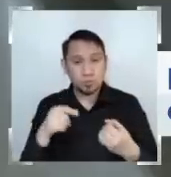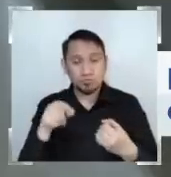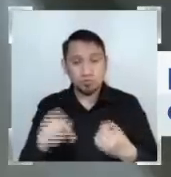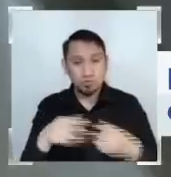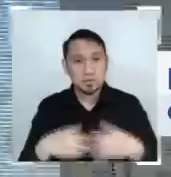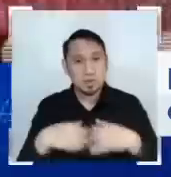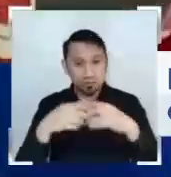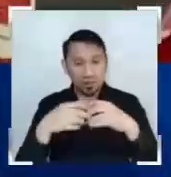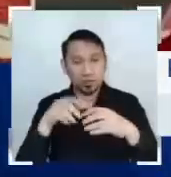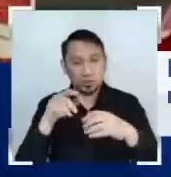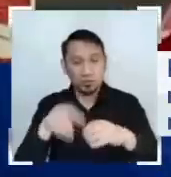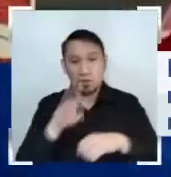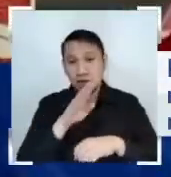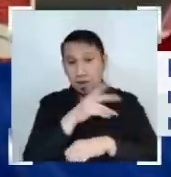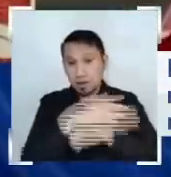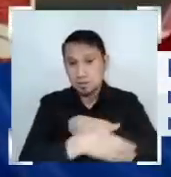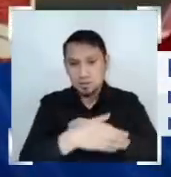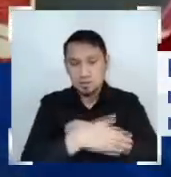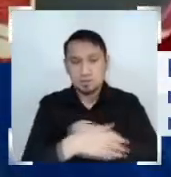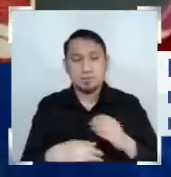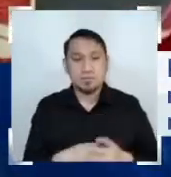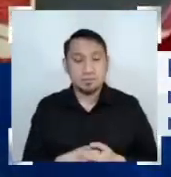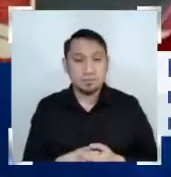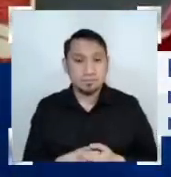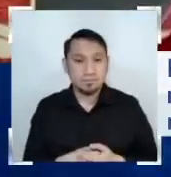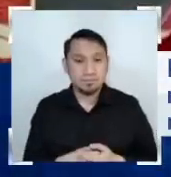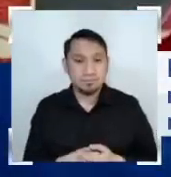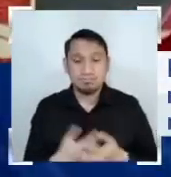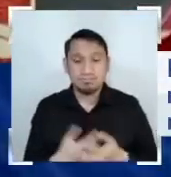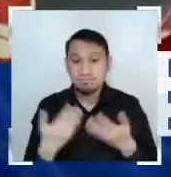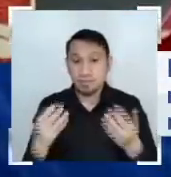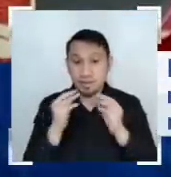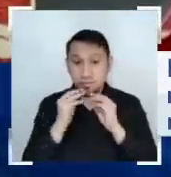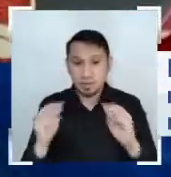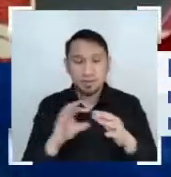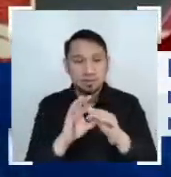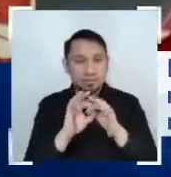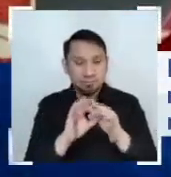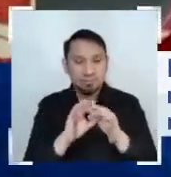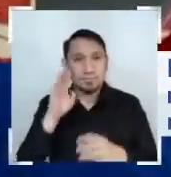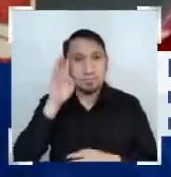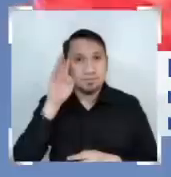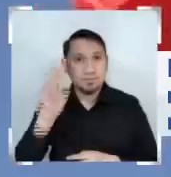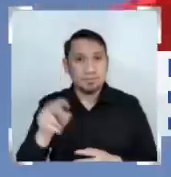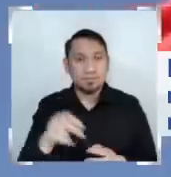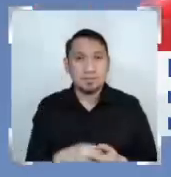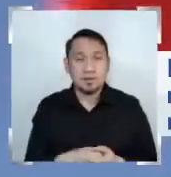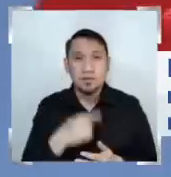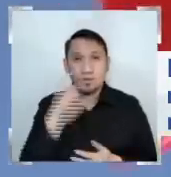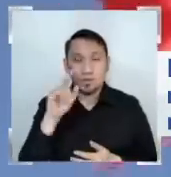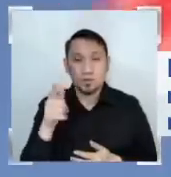ng pandemya. Sa isang recorded message, mensahe ng pagkakaisa ang binigay ni President-elect Marcos sa 24th